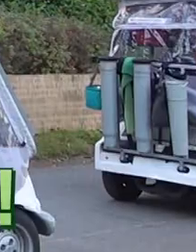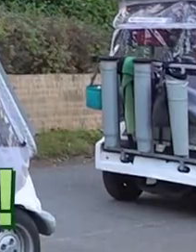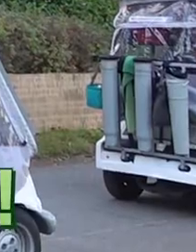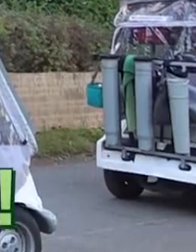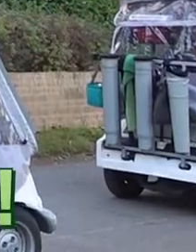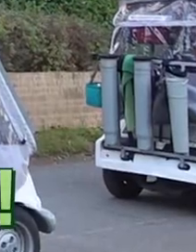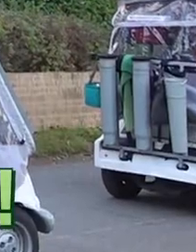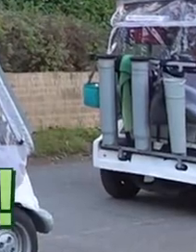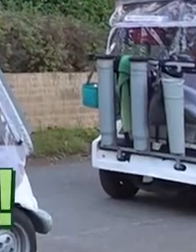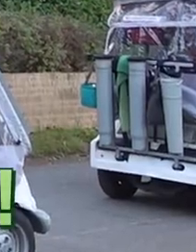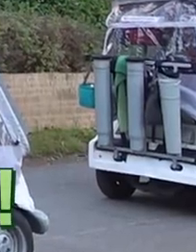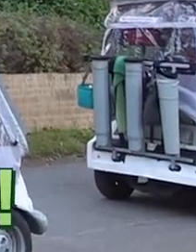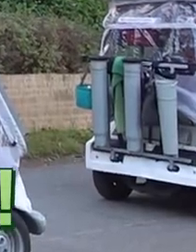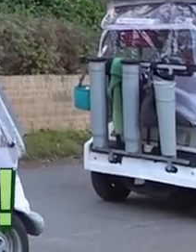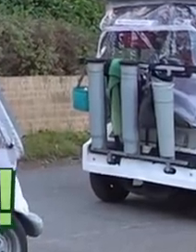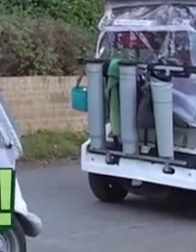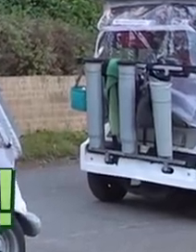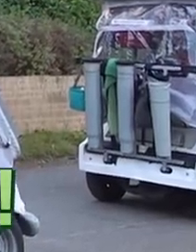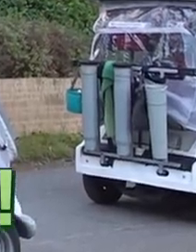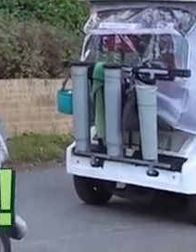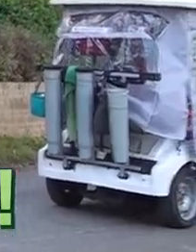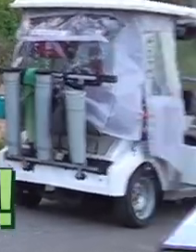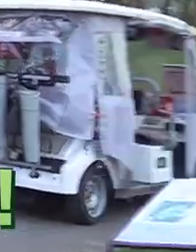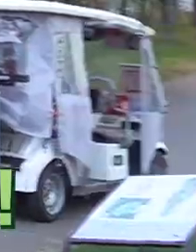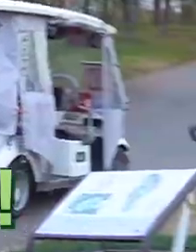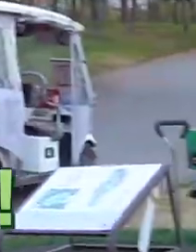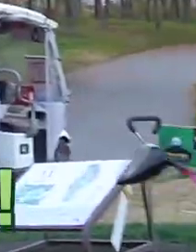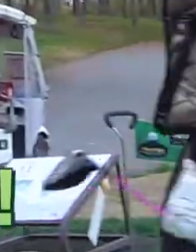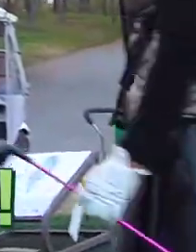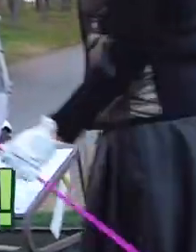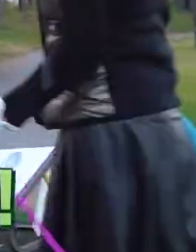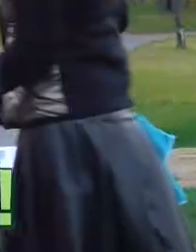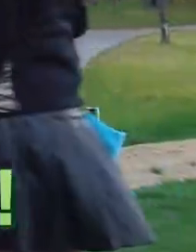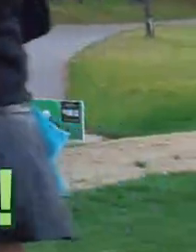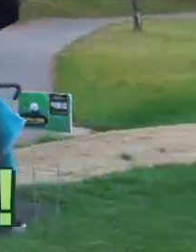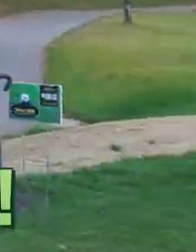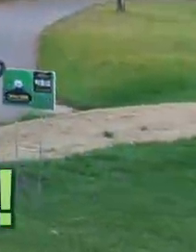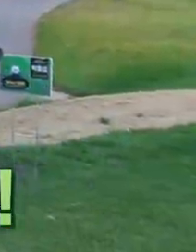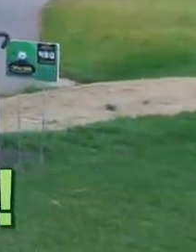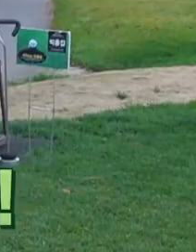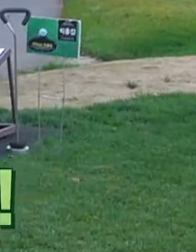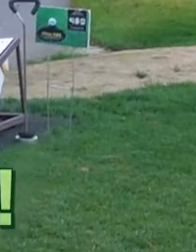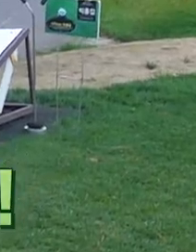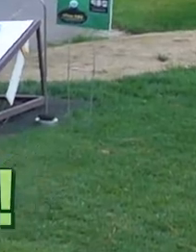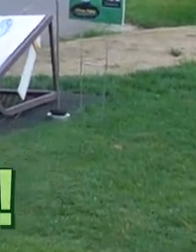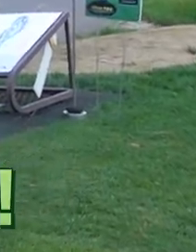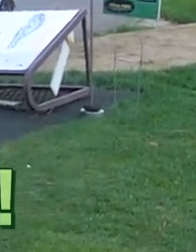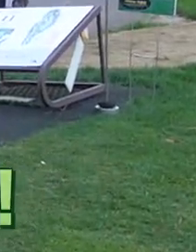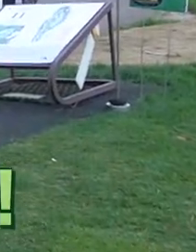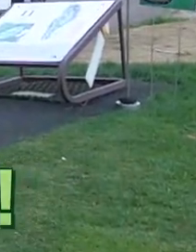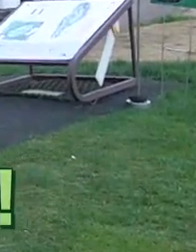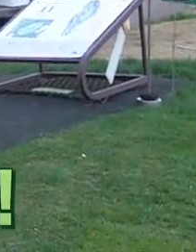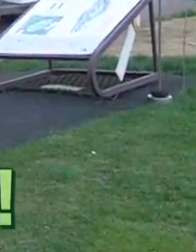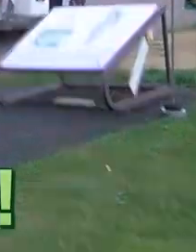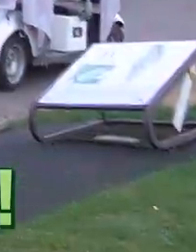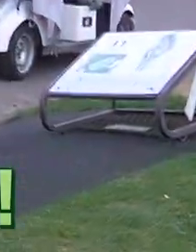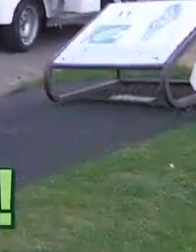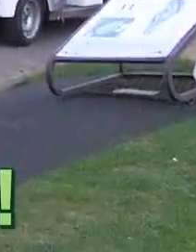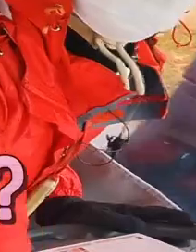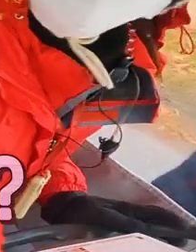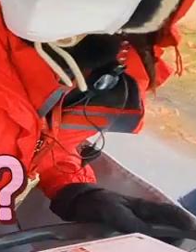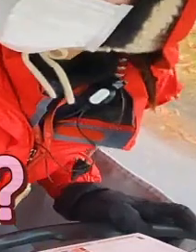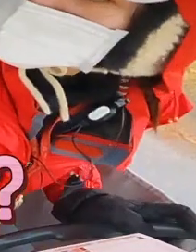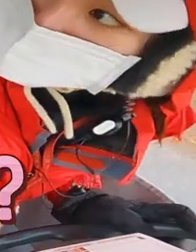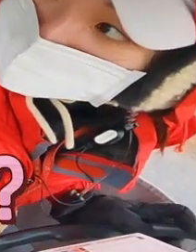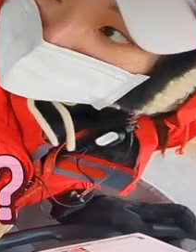같이 동반자들이 엄청 좋아할 것 같아. 네? 시원시원하고 상관 네? 없고. 지금.